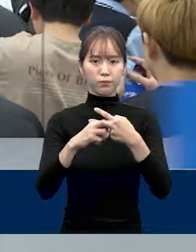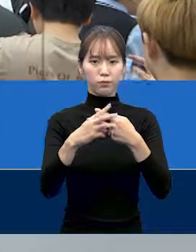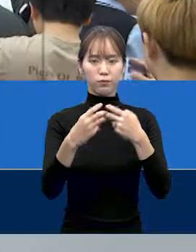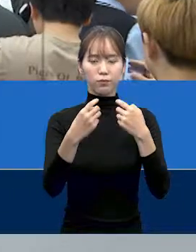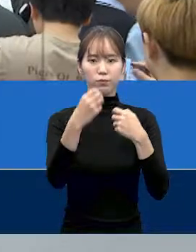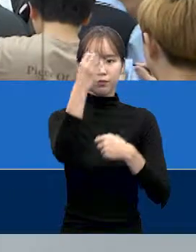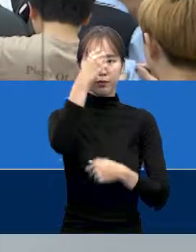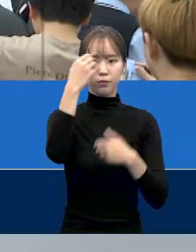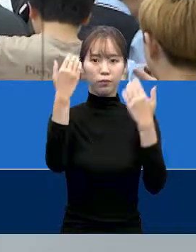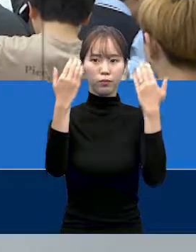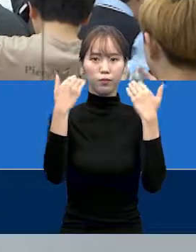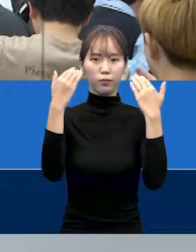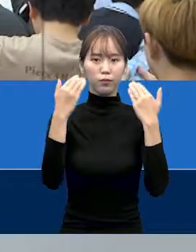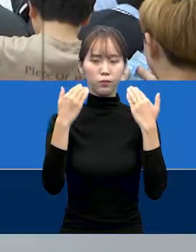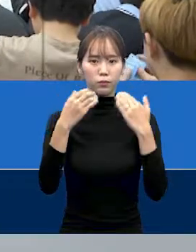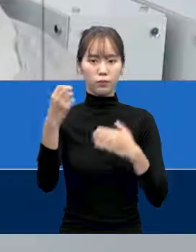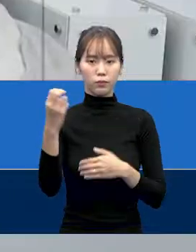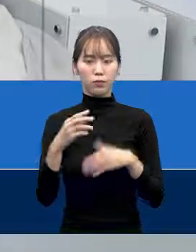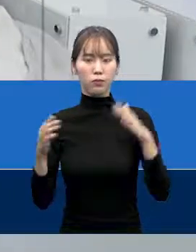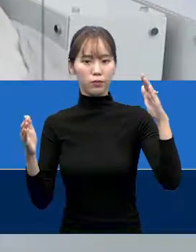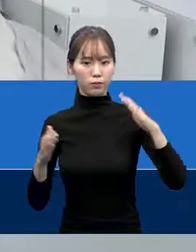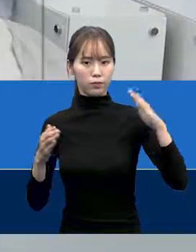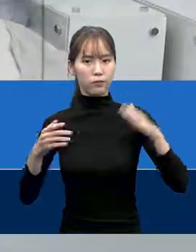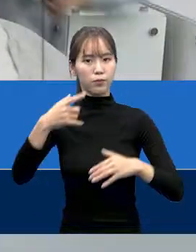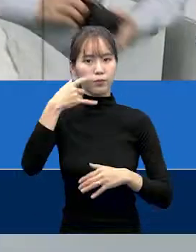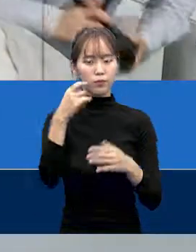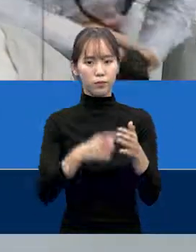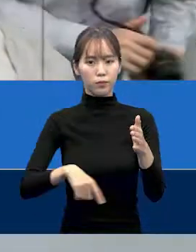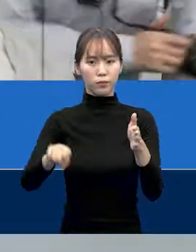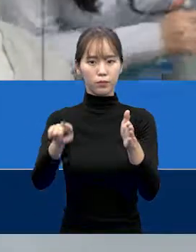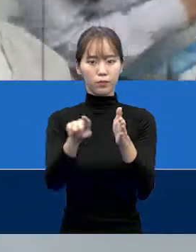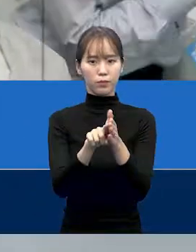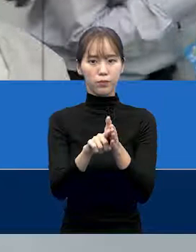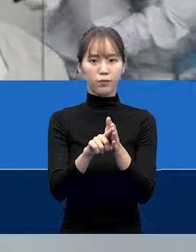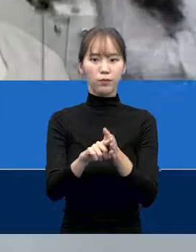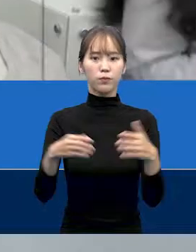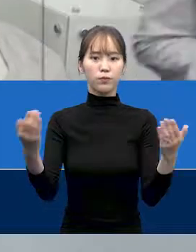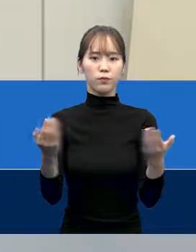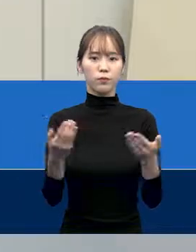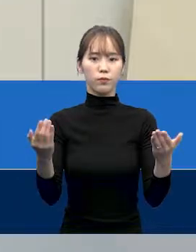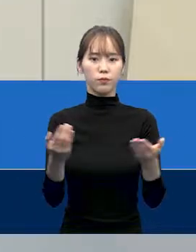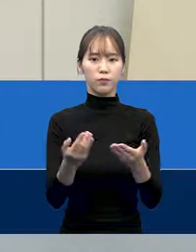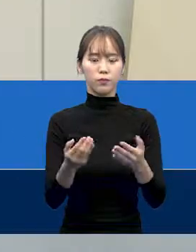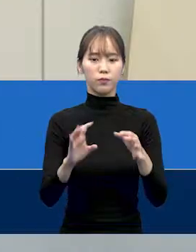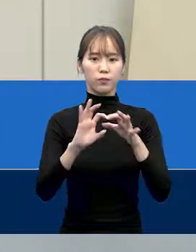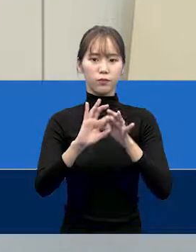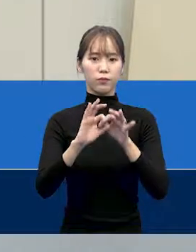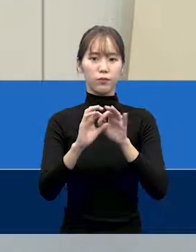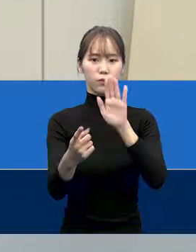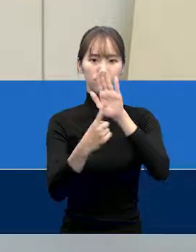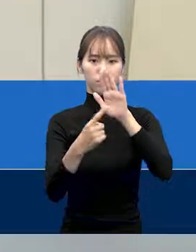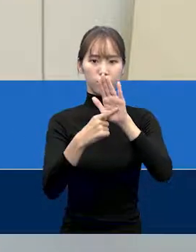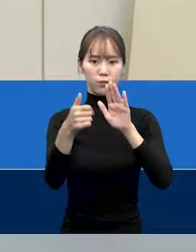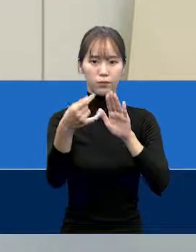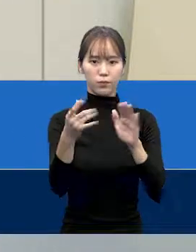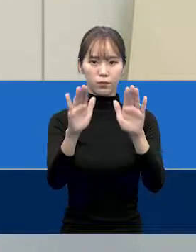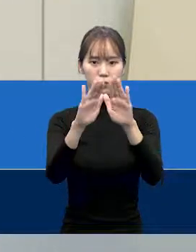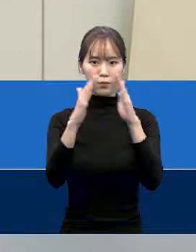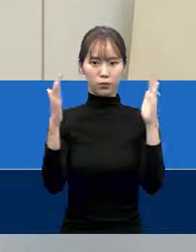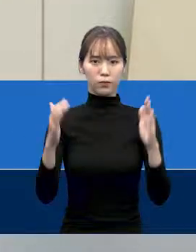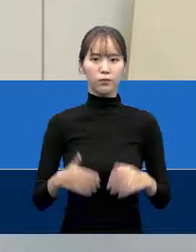초 중 고등학생과 학부모를 대상으로 하는 동대문구 진로 직업 박람회 가 10월 10일부터 11일 이틀간